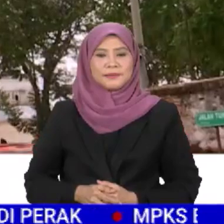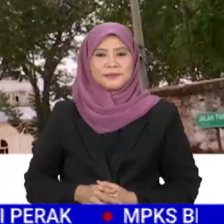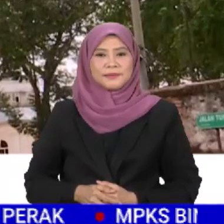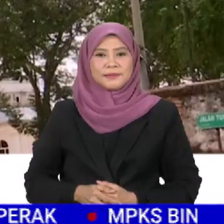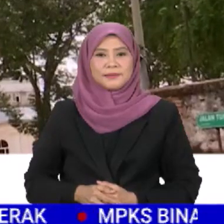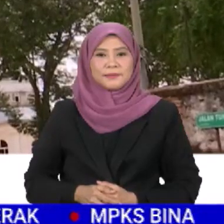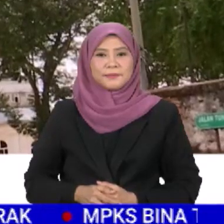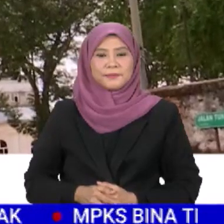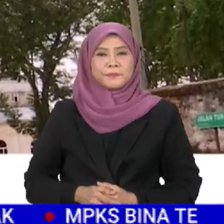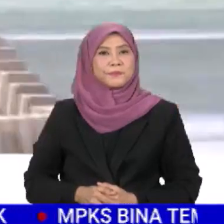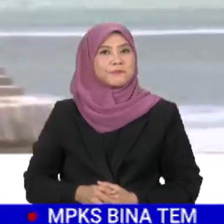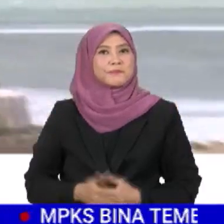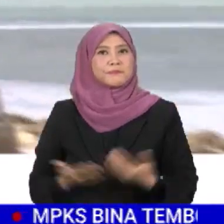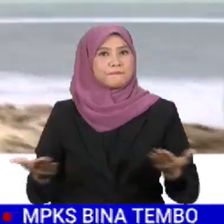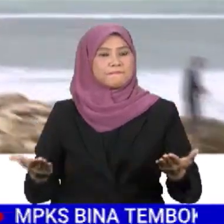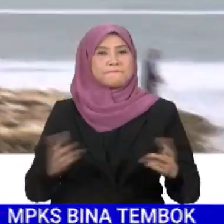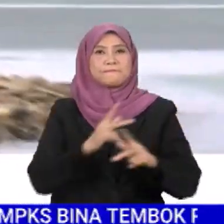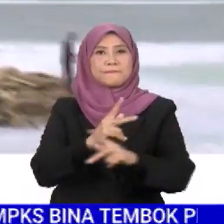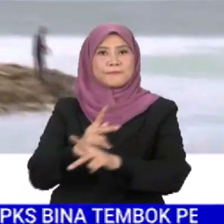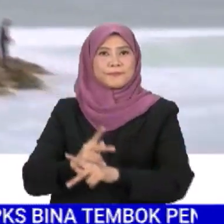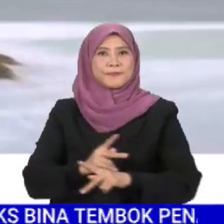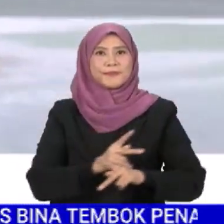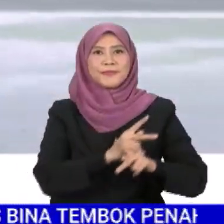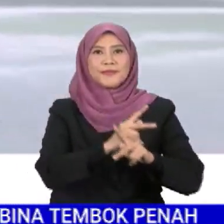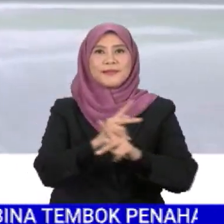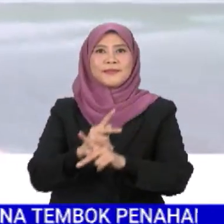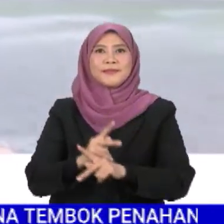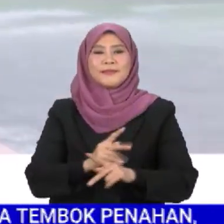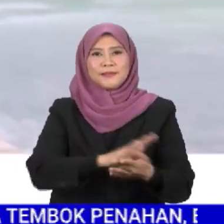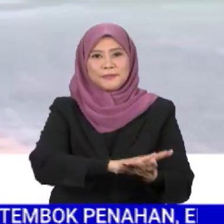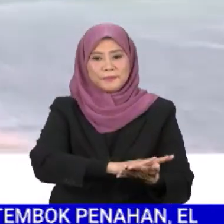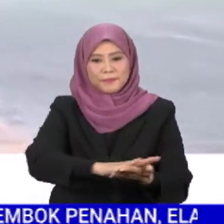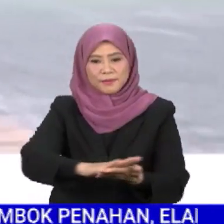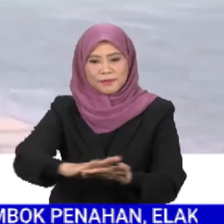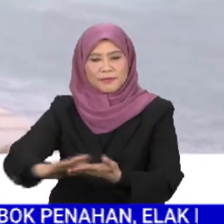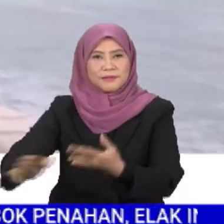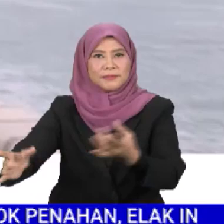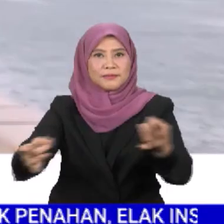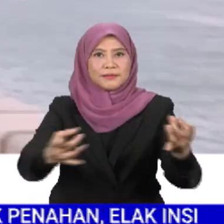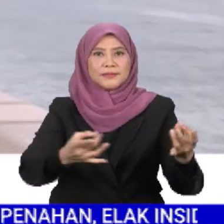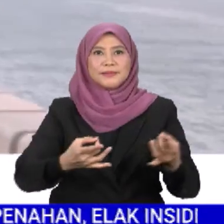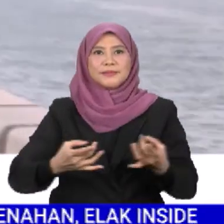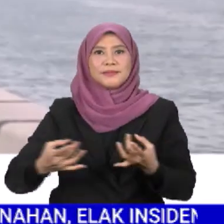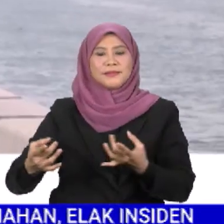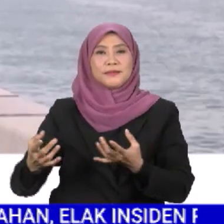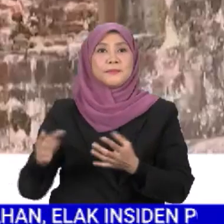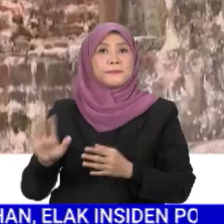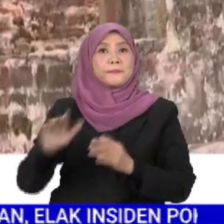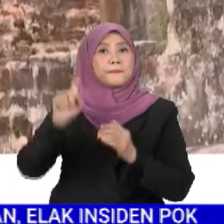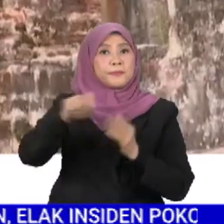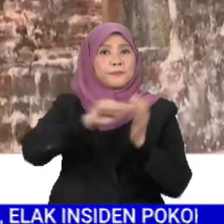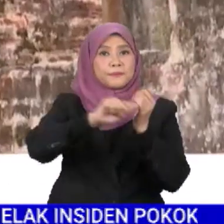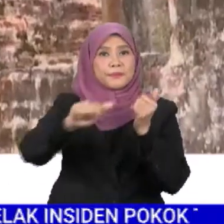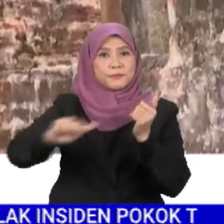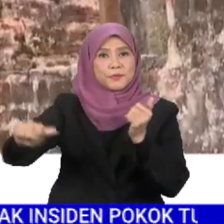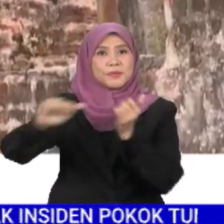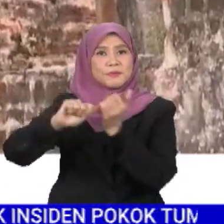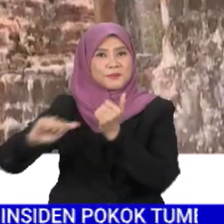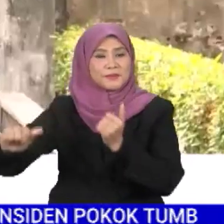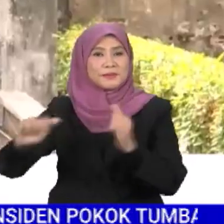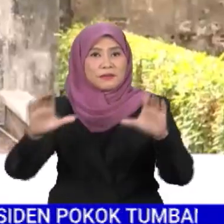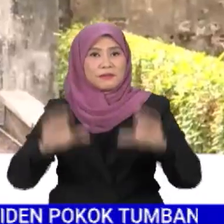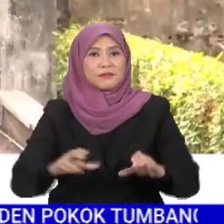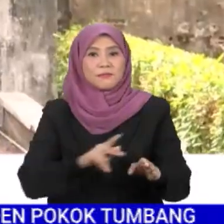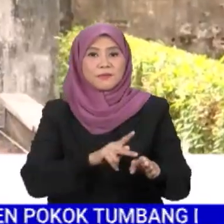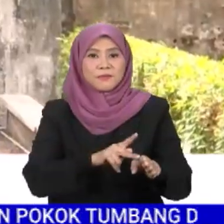Selain mengambil kira faktor pemeliharaan dan pemuliharaan alam sekitar, promosi dan pemasaran yang